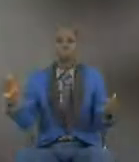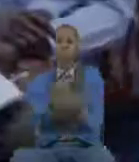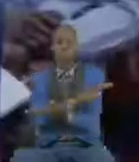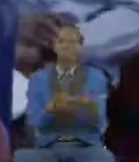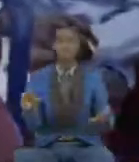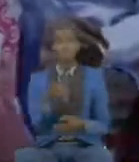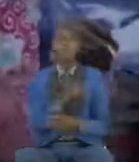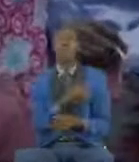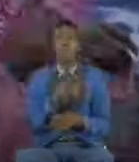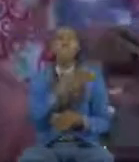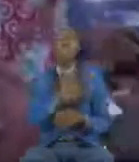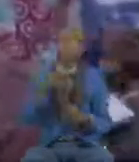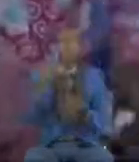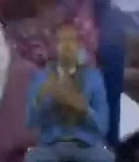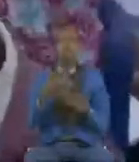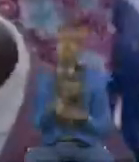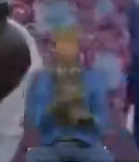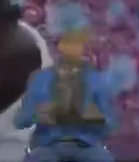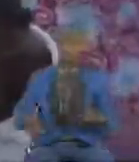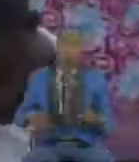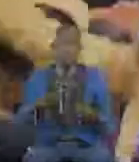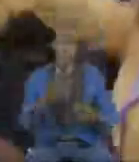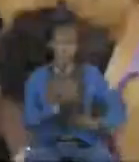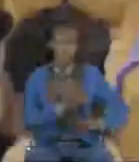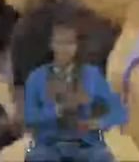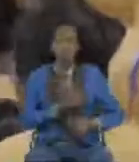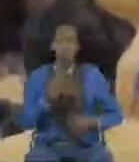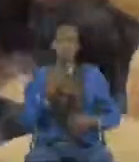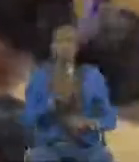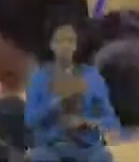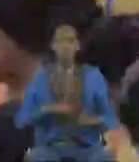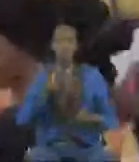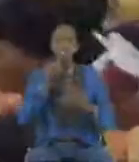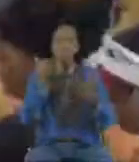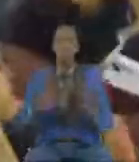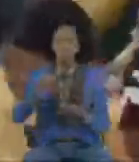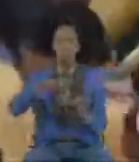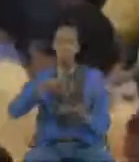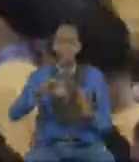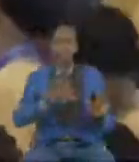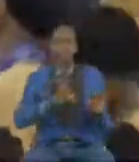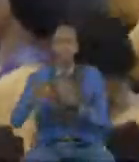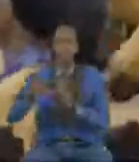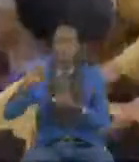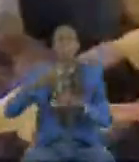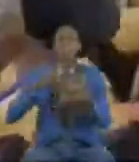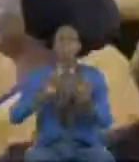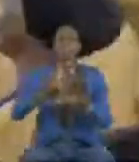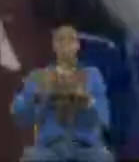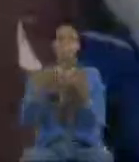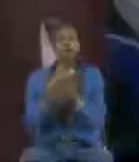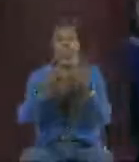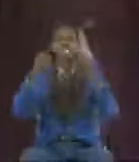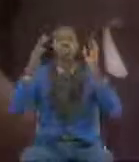L'armée du Seigneur est debout maintenant. L'armée du Seigneur est debout et en marche. Que tous les ennemis du